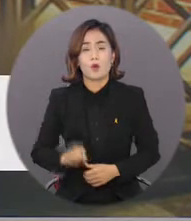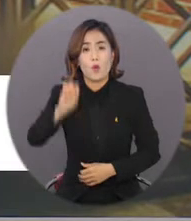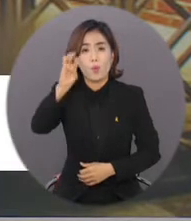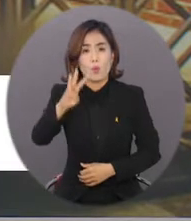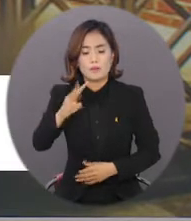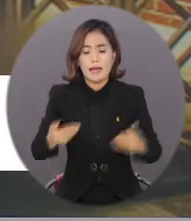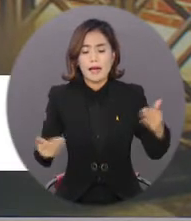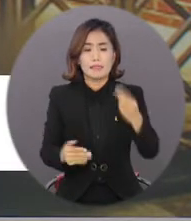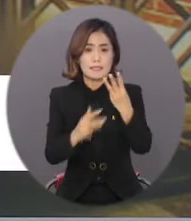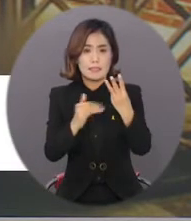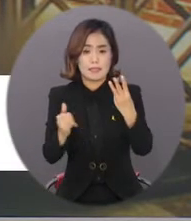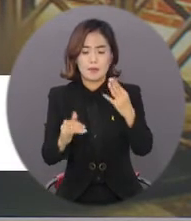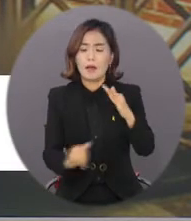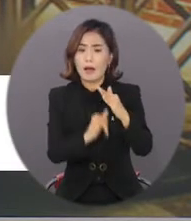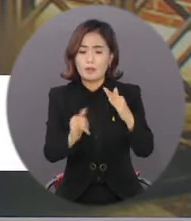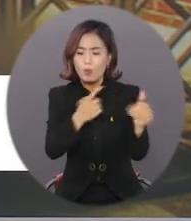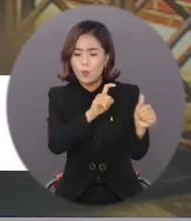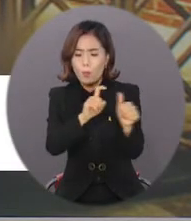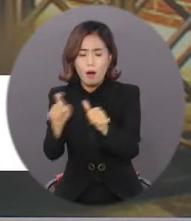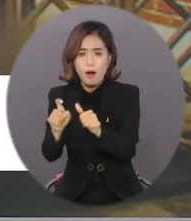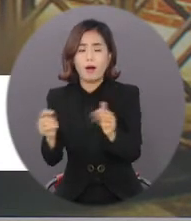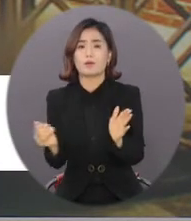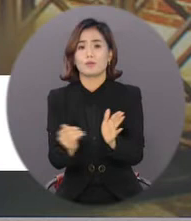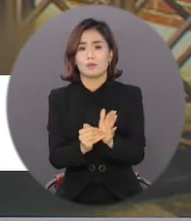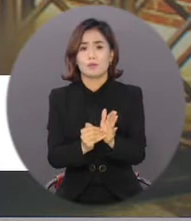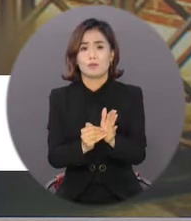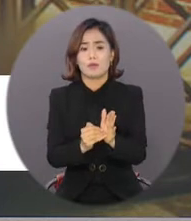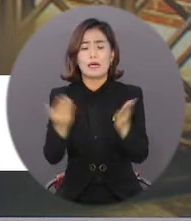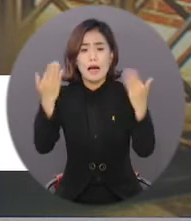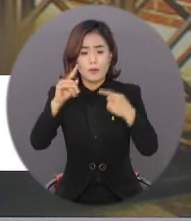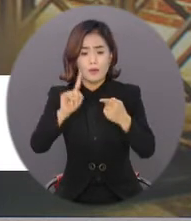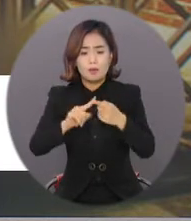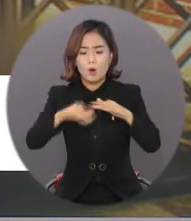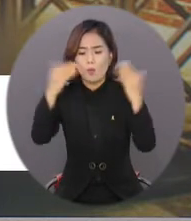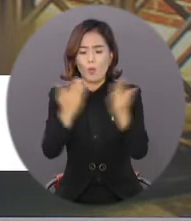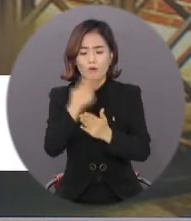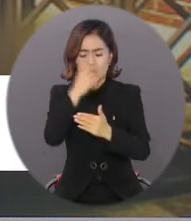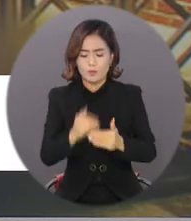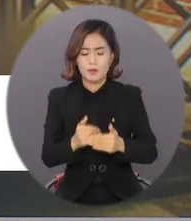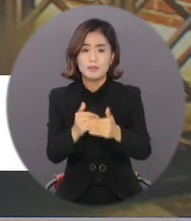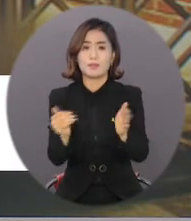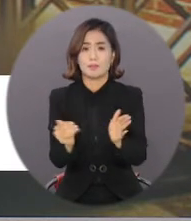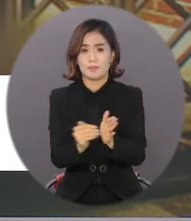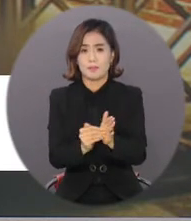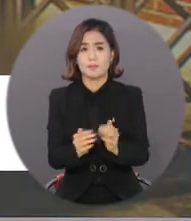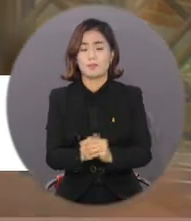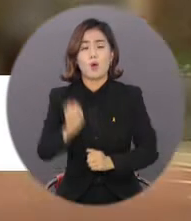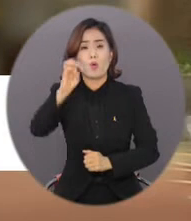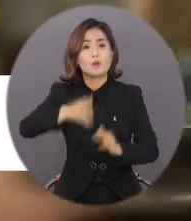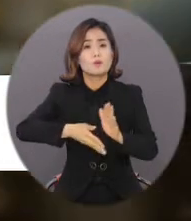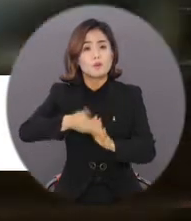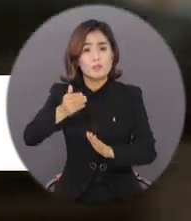광주에서 학생 3명 등 일가족이 코로나19 확진 판정을 받아 해당 학교에 대한 전수검사가 진행됐습니다.